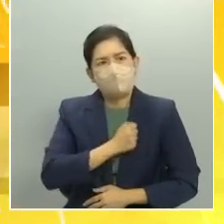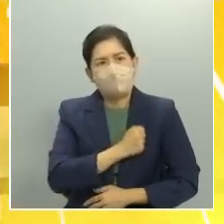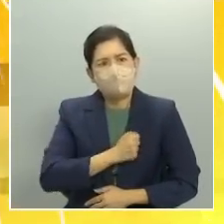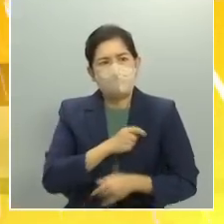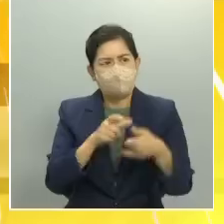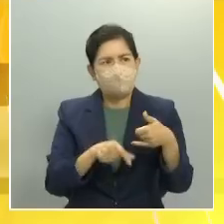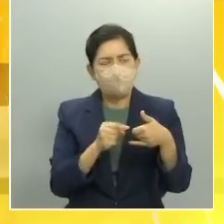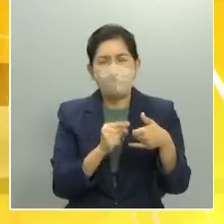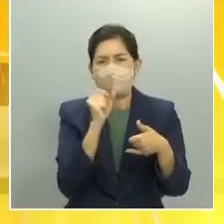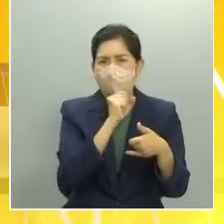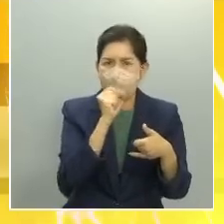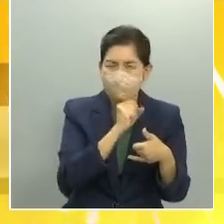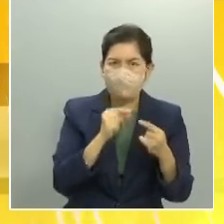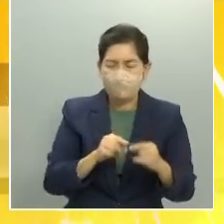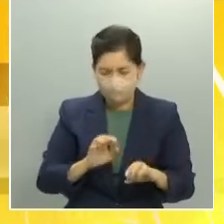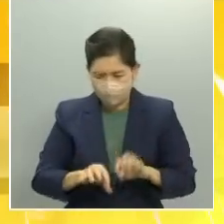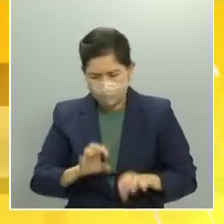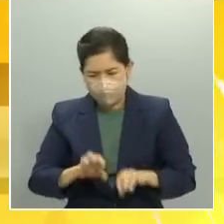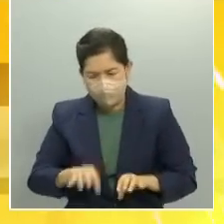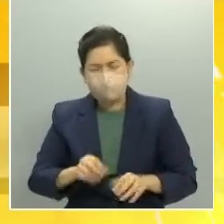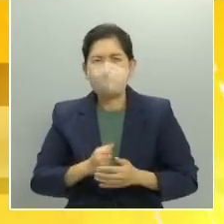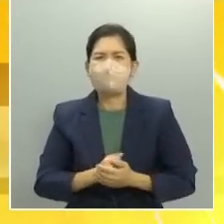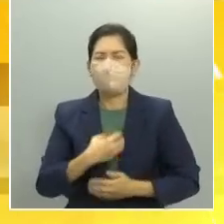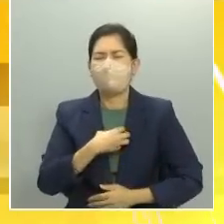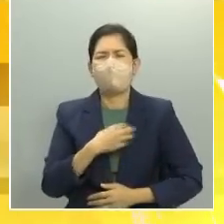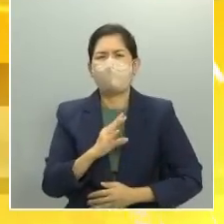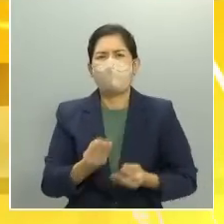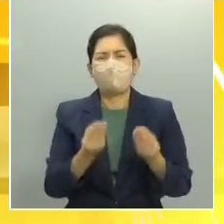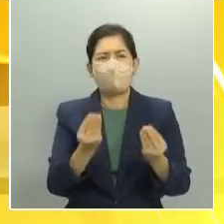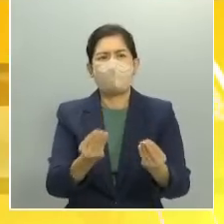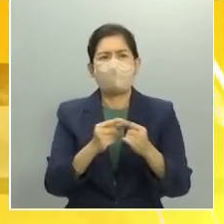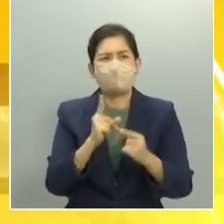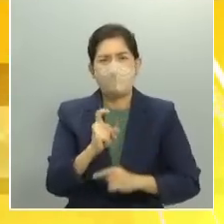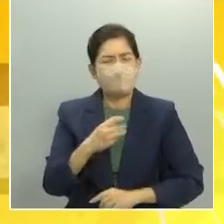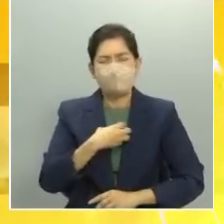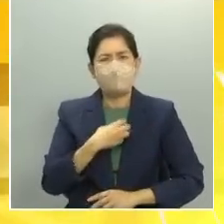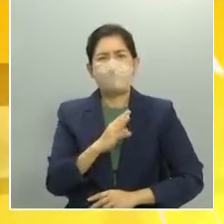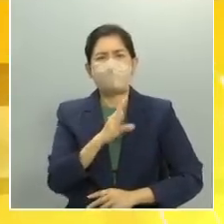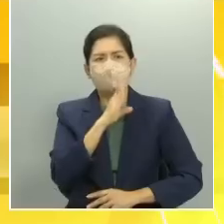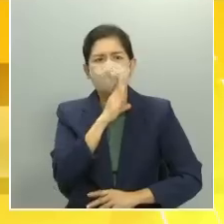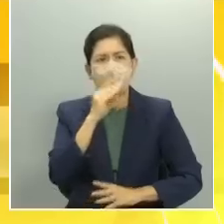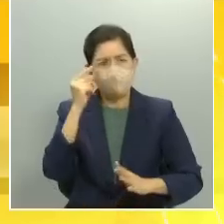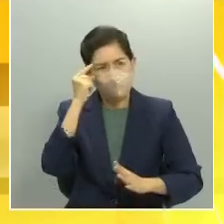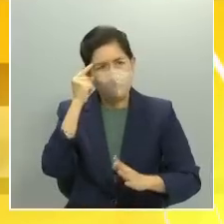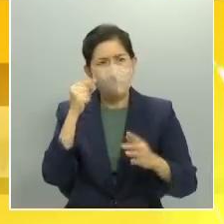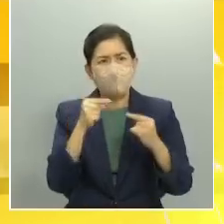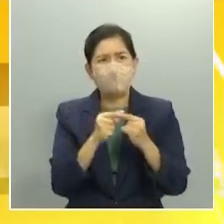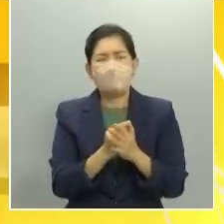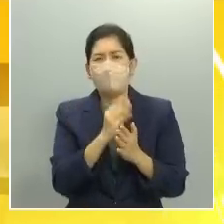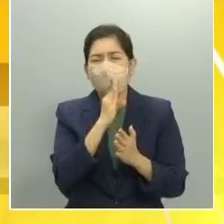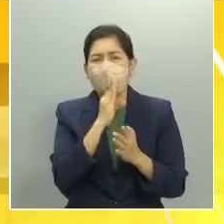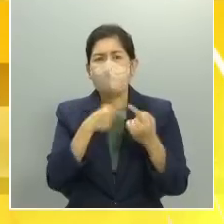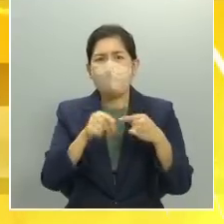แทนคือมันไม่มีใครอยากให้ใครสูญเสียเนาะพี่เนาะถ้าเรารู้ว่าการที่พี่อิ่มไปแทนแล้วจะเสียชีวิตอะเ